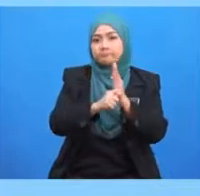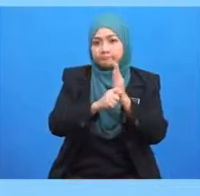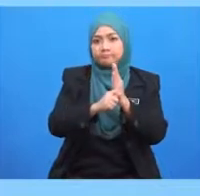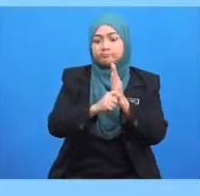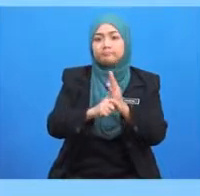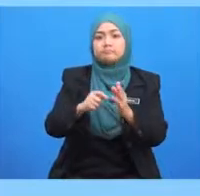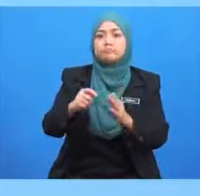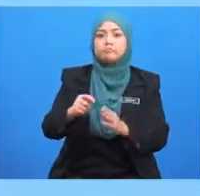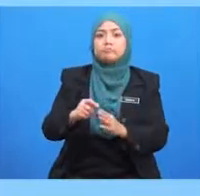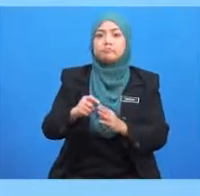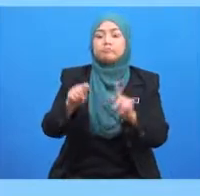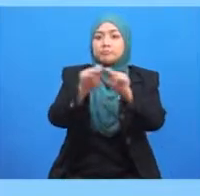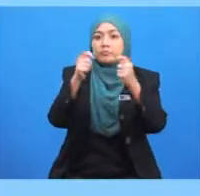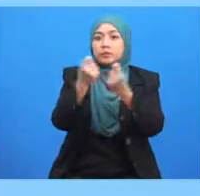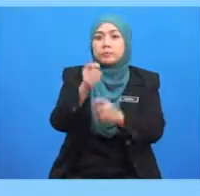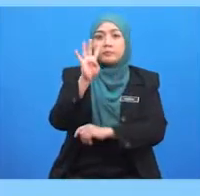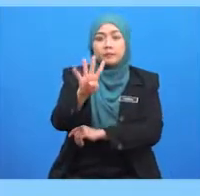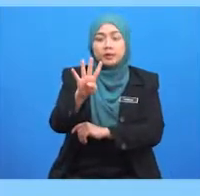nomor intense